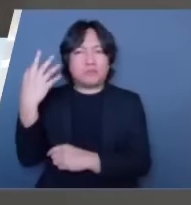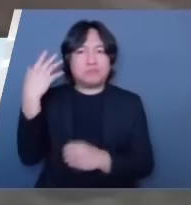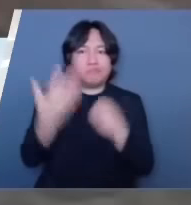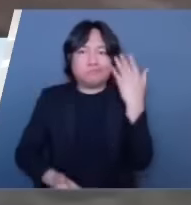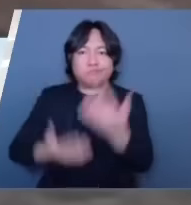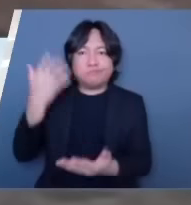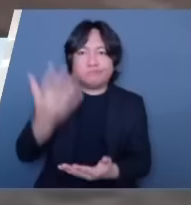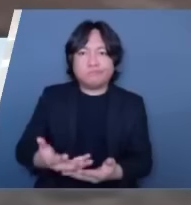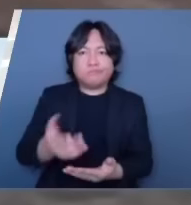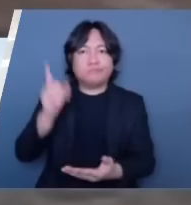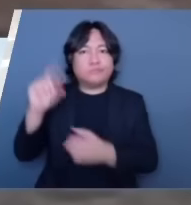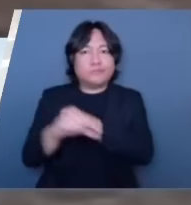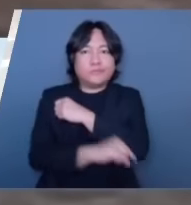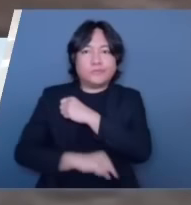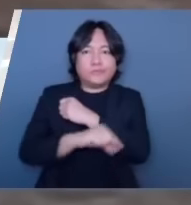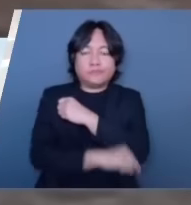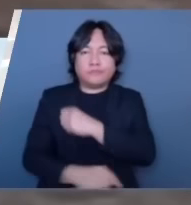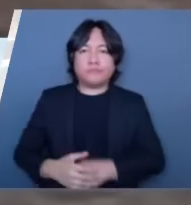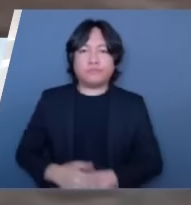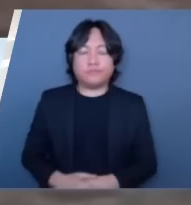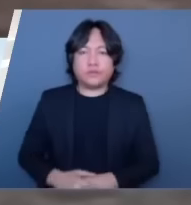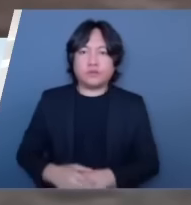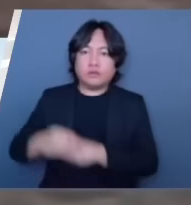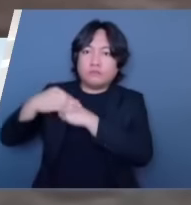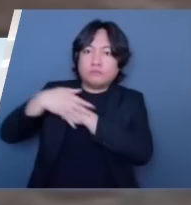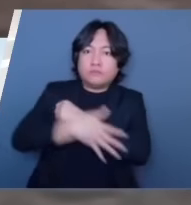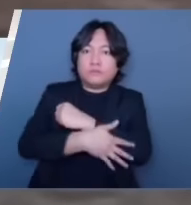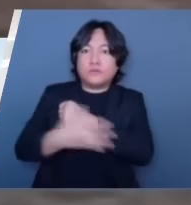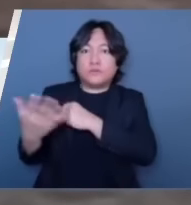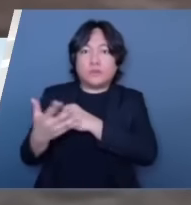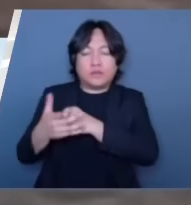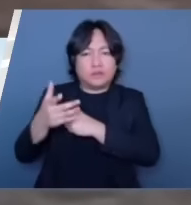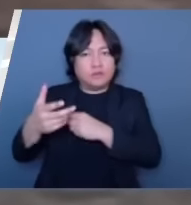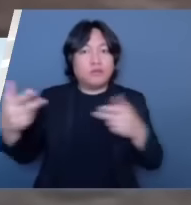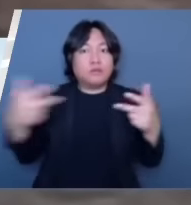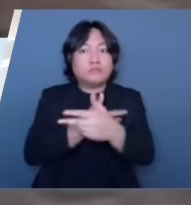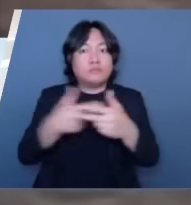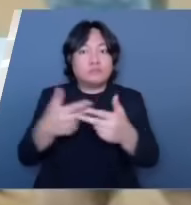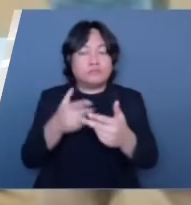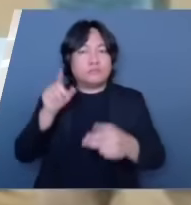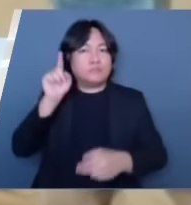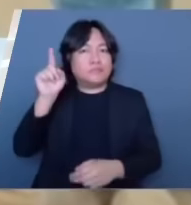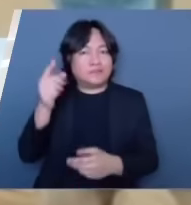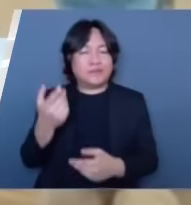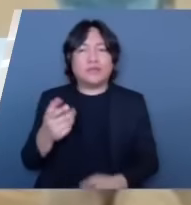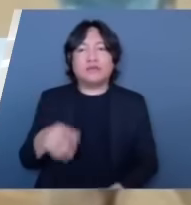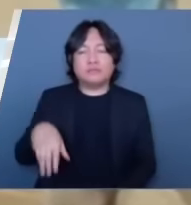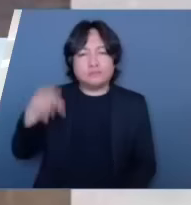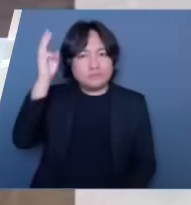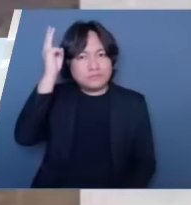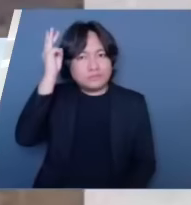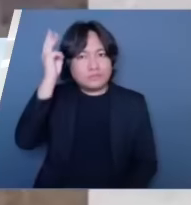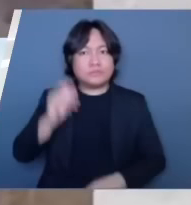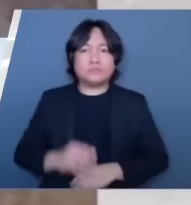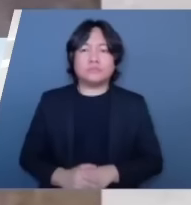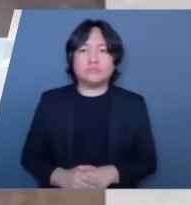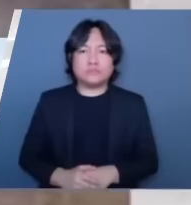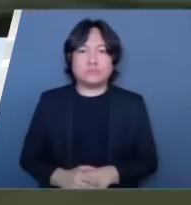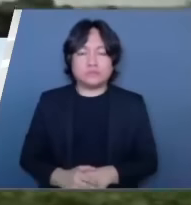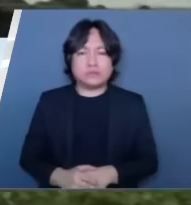Quirino. Nagka-landslide naman sa bahagi ng National Road sa Barangay Ambato sa Tinglayan, Kalinga. Ganon din sa Aguinaldo Road sa